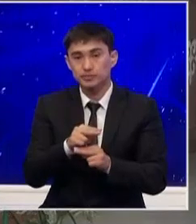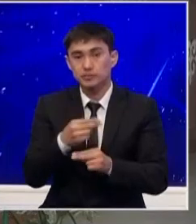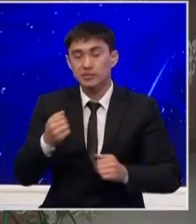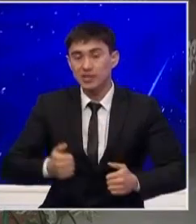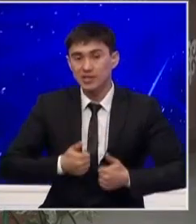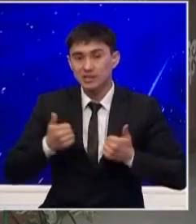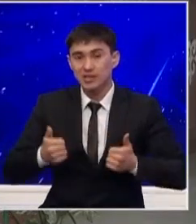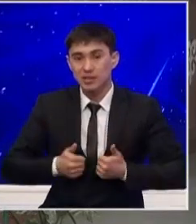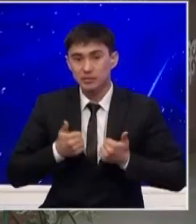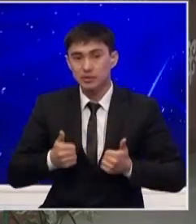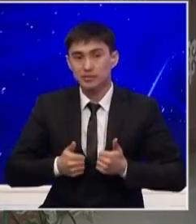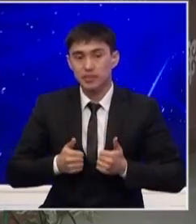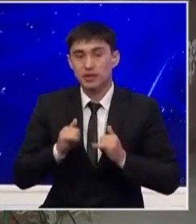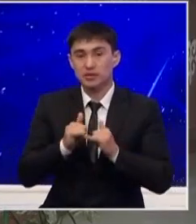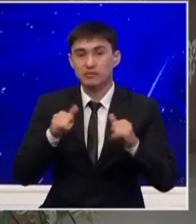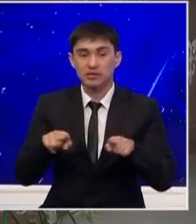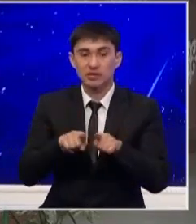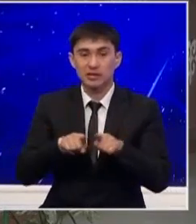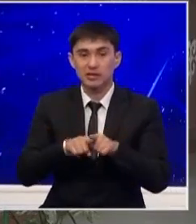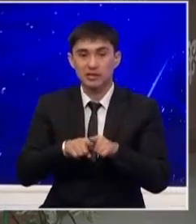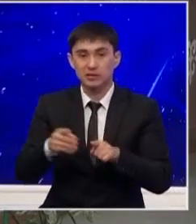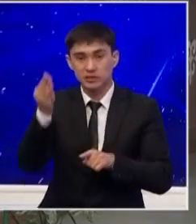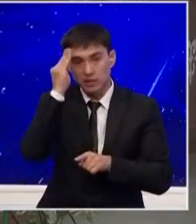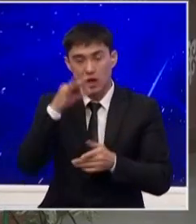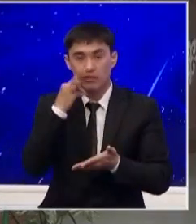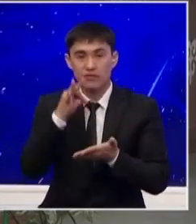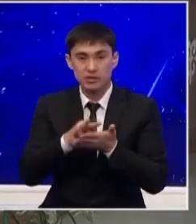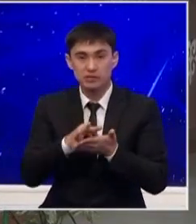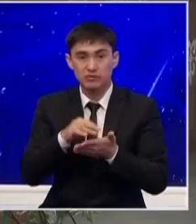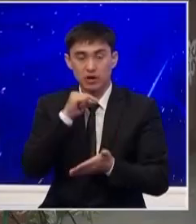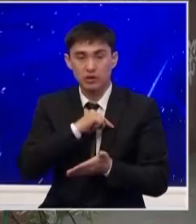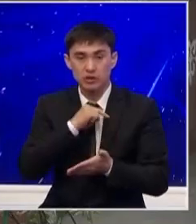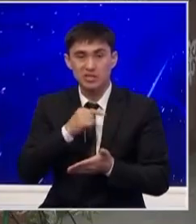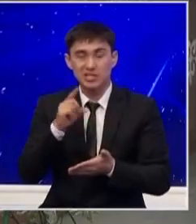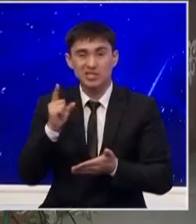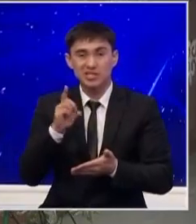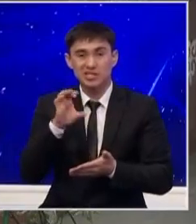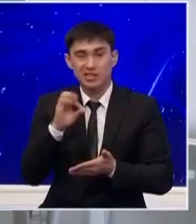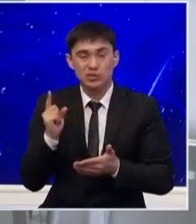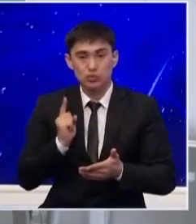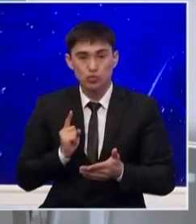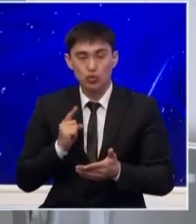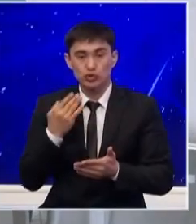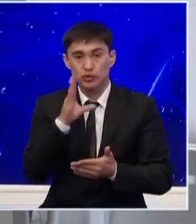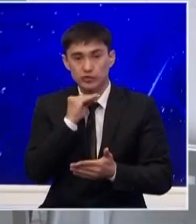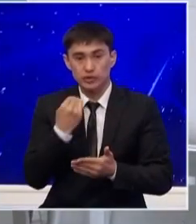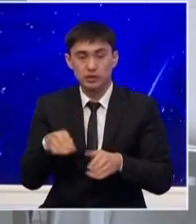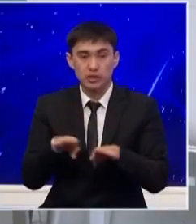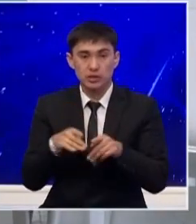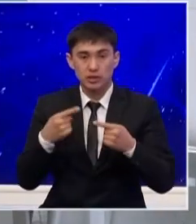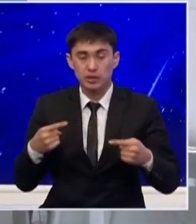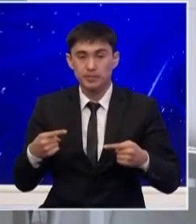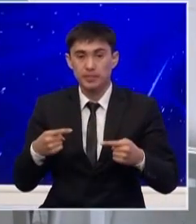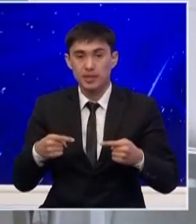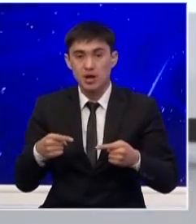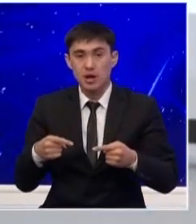стараемся развивать такие компетенции, как ответственность, стрессоустойчивость и так далее. На семинар в качестве